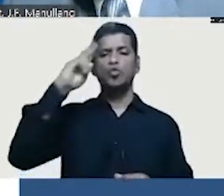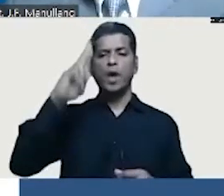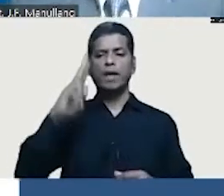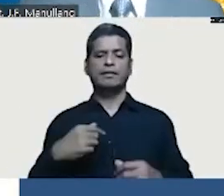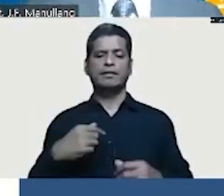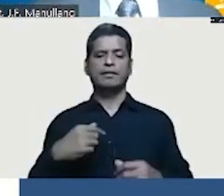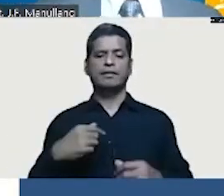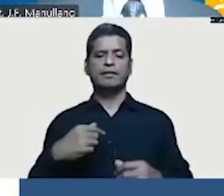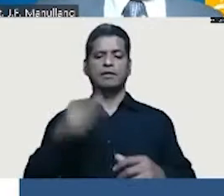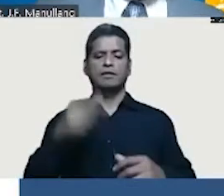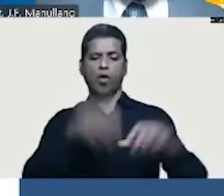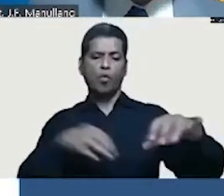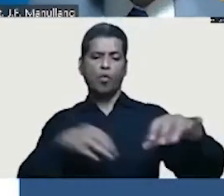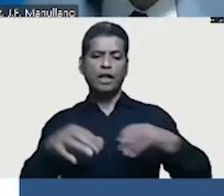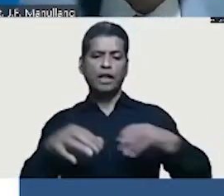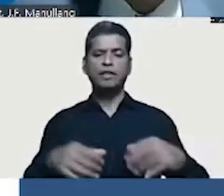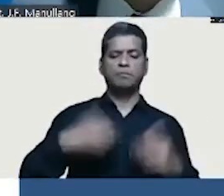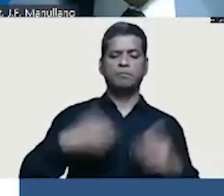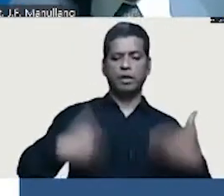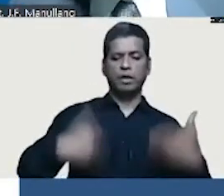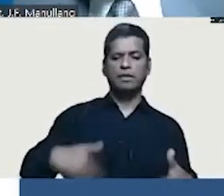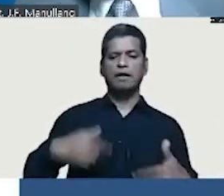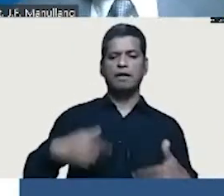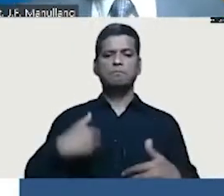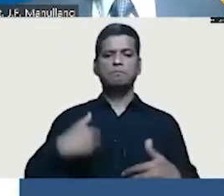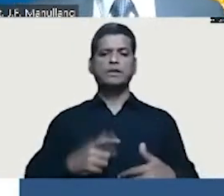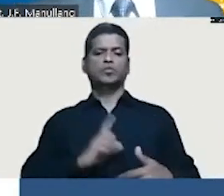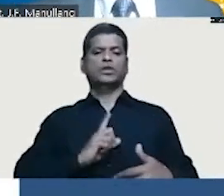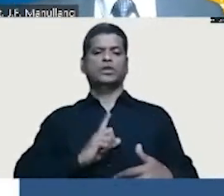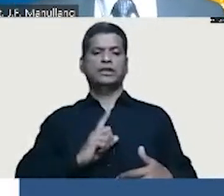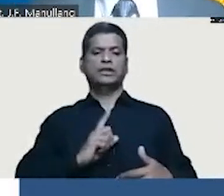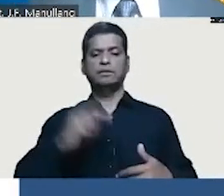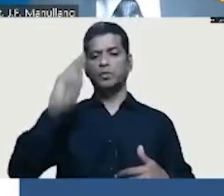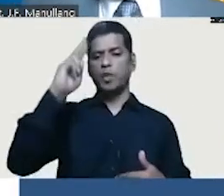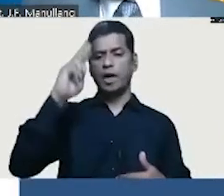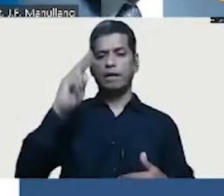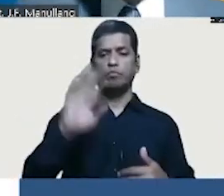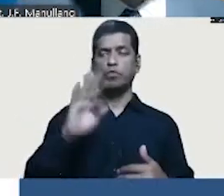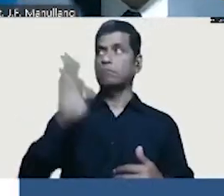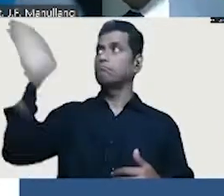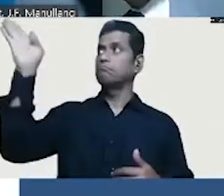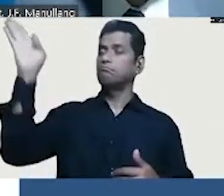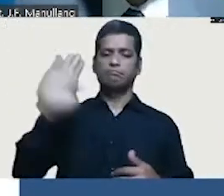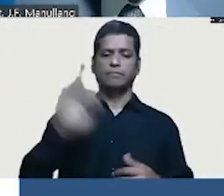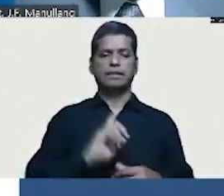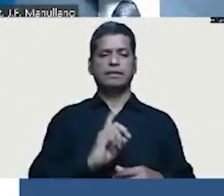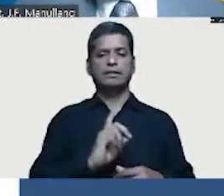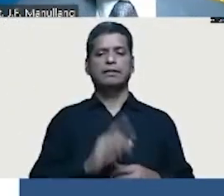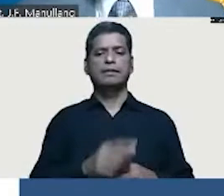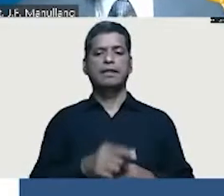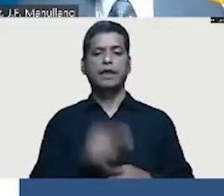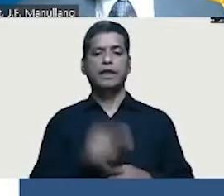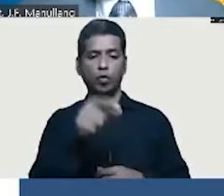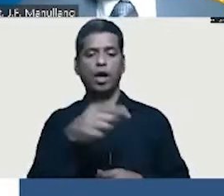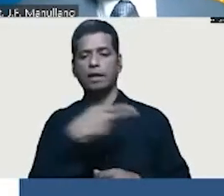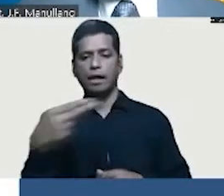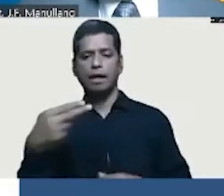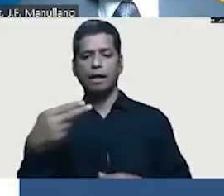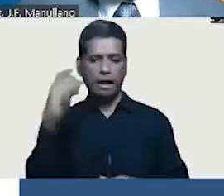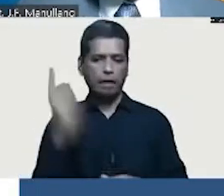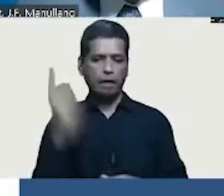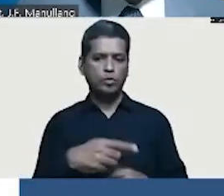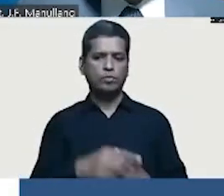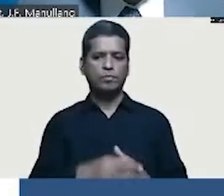demikian juga nabi-nabi palsu itu karena mereka bukan Nabi Tuhan pasti hidupnya Hai berkenan oleh Tuhan